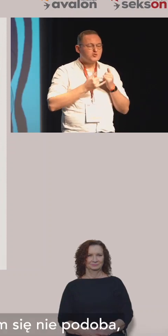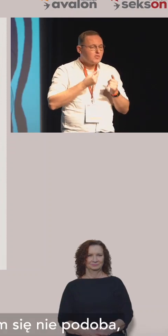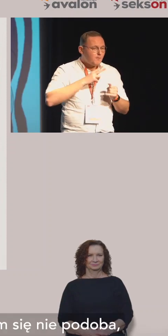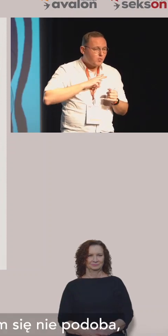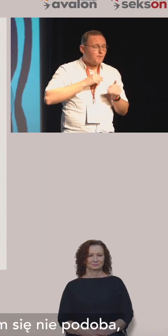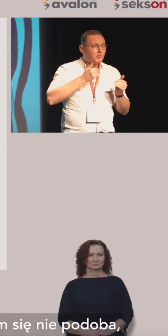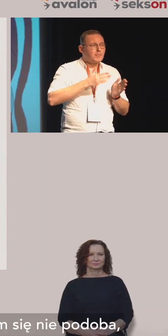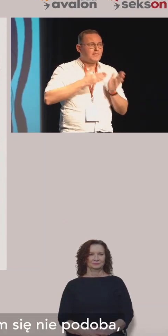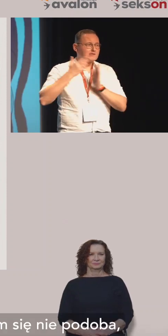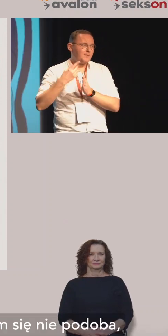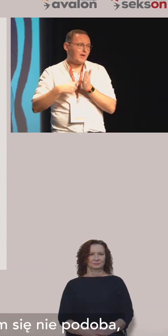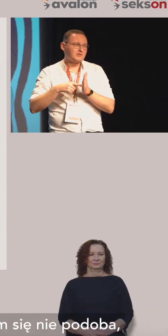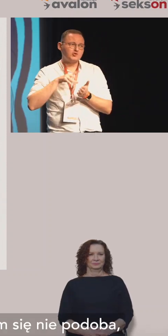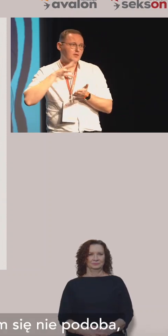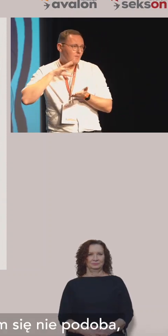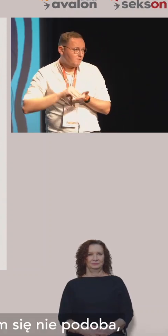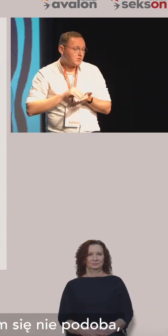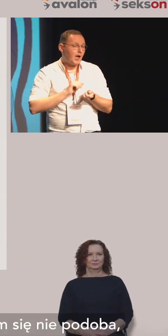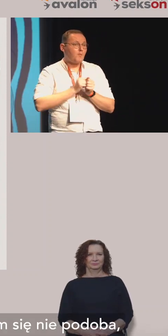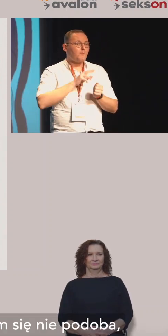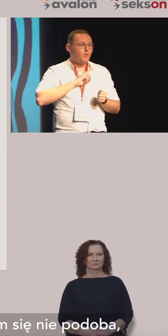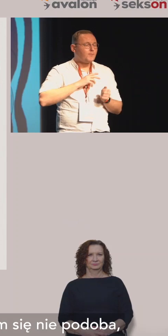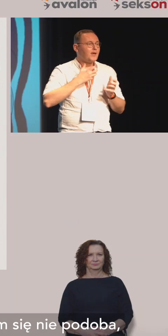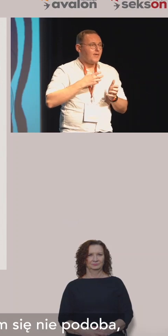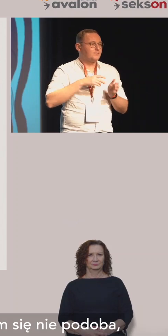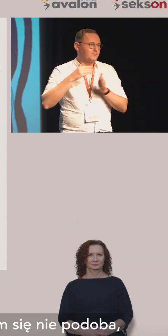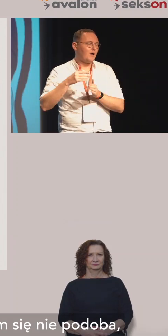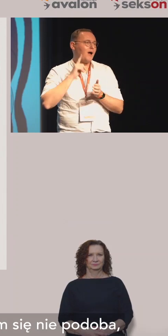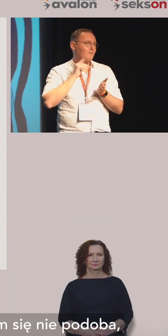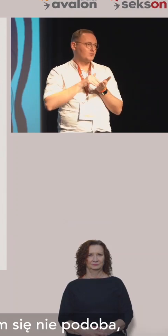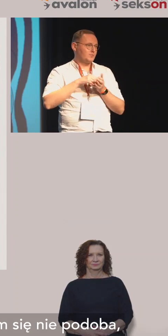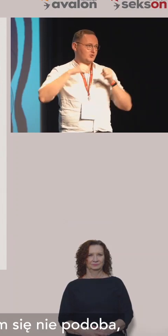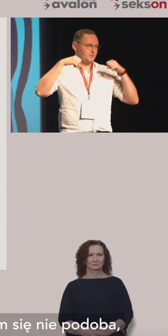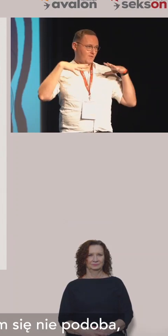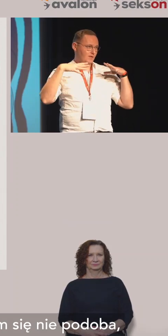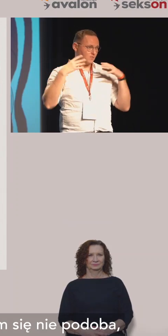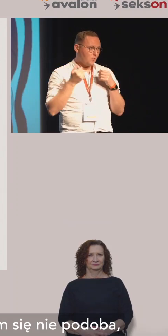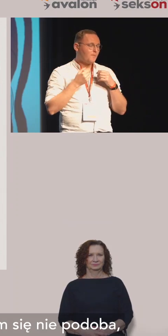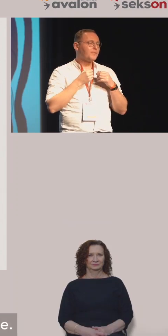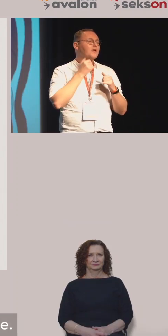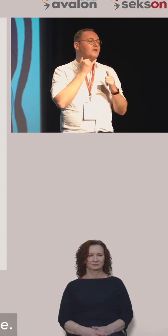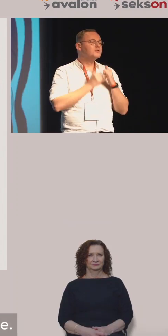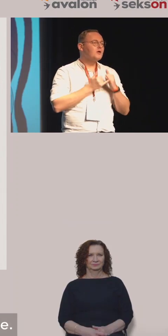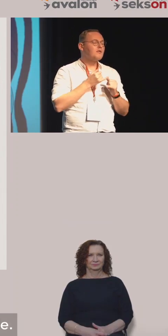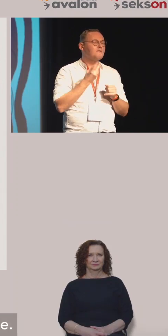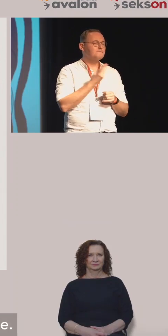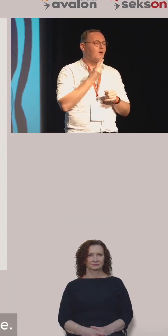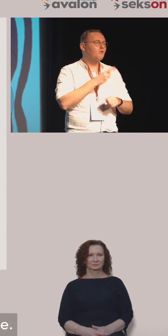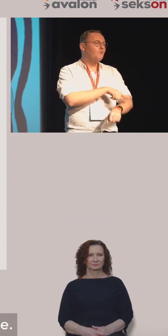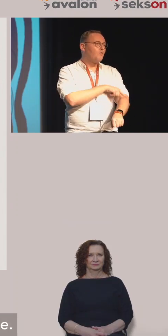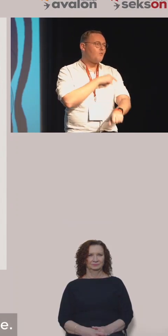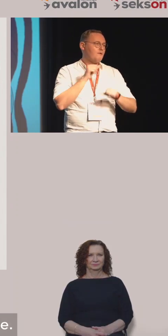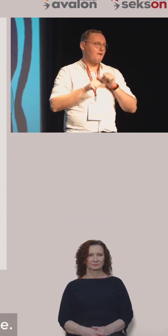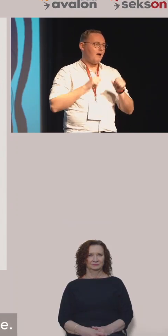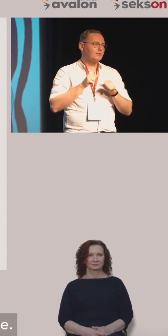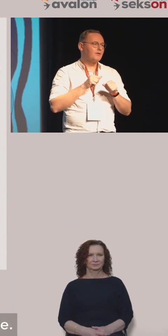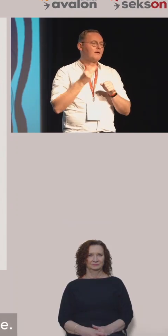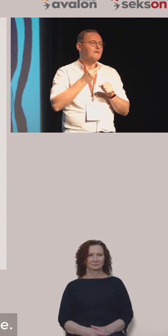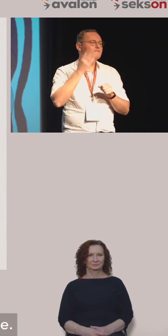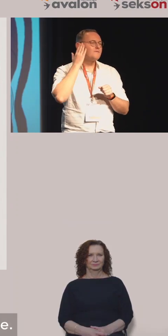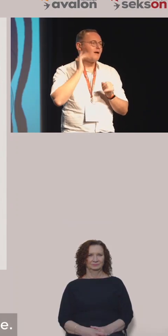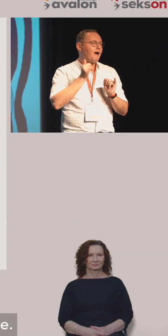Jeżeli chodzi o pozycje seksualne, co nam się podoba, co nam się nie podoba, potrzeba jest właśnie